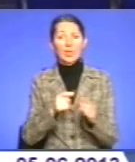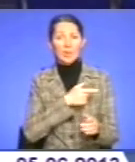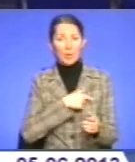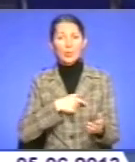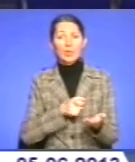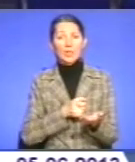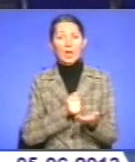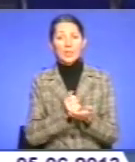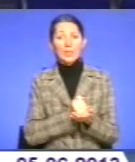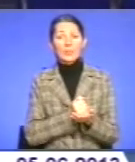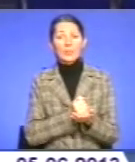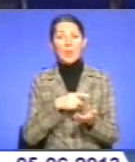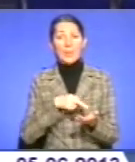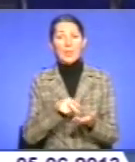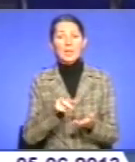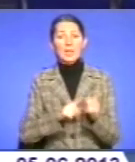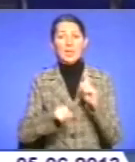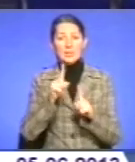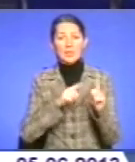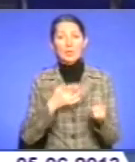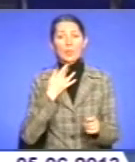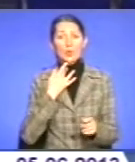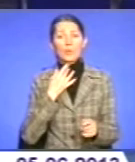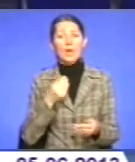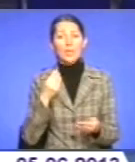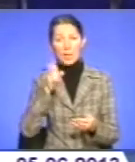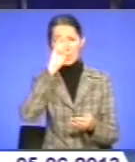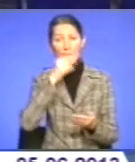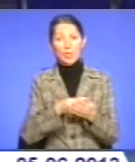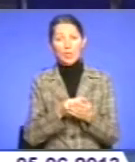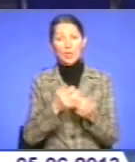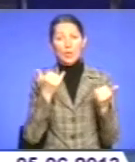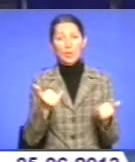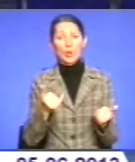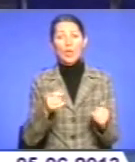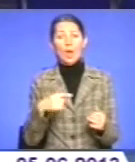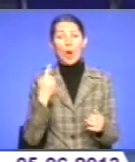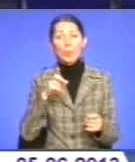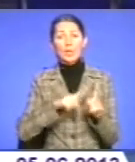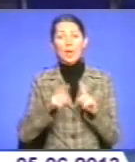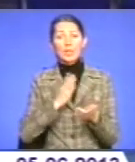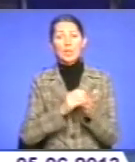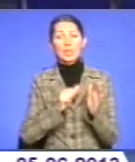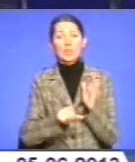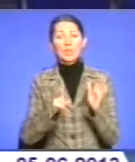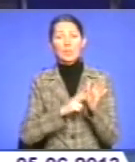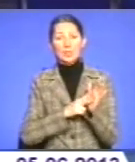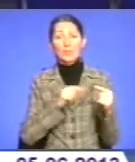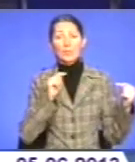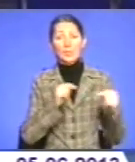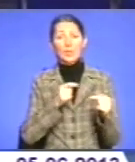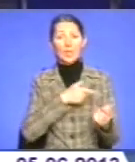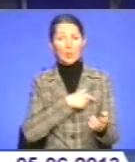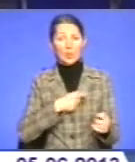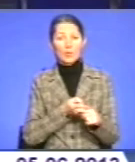проголосувати за бюджет. Він також наголосив, що сьогодні в облраді є 67 опозиційних депутатів. Цього достатньо, щоб